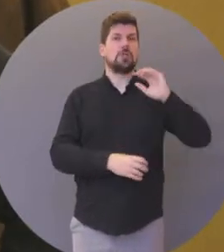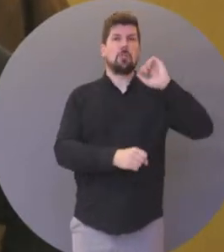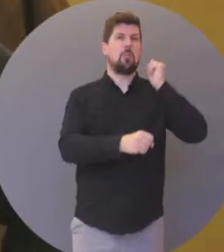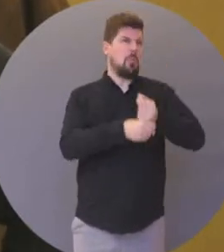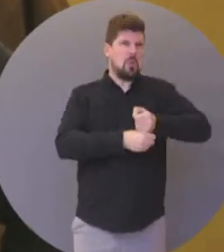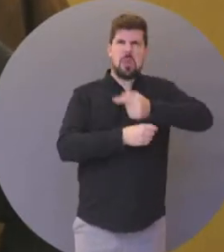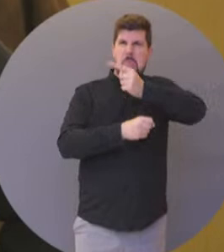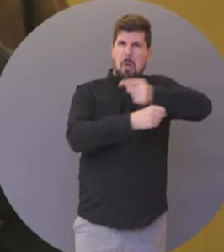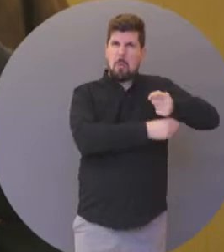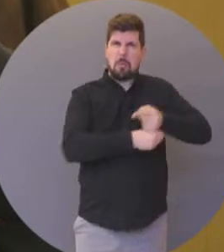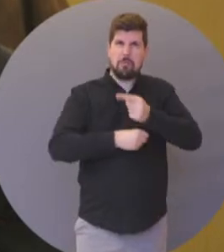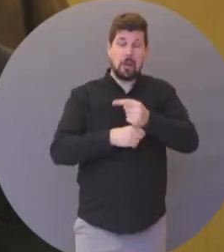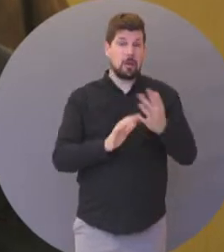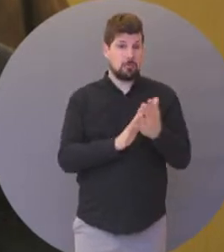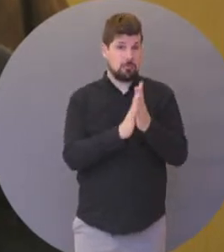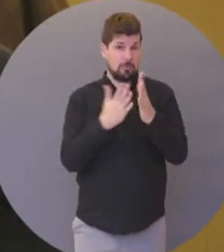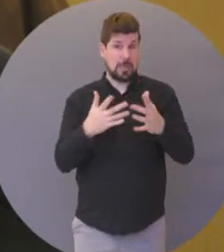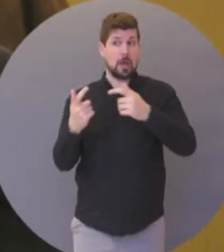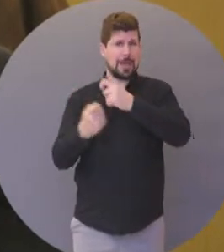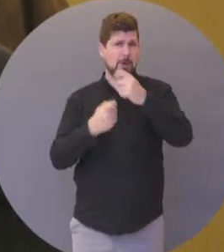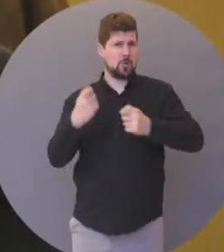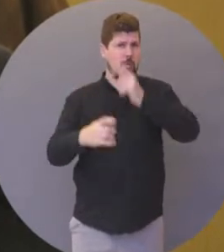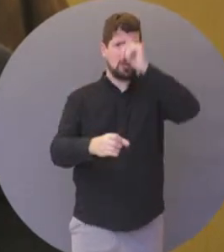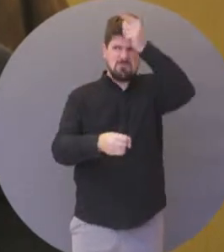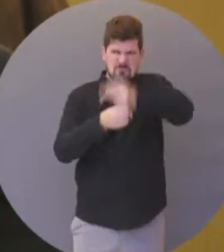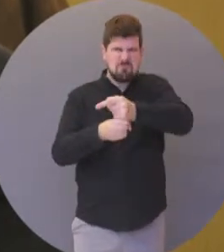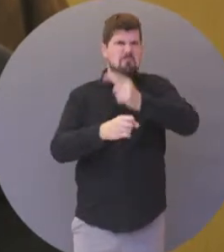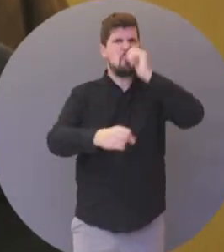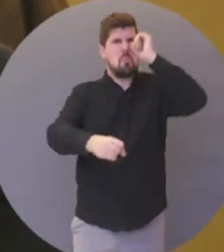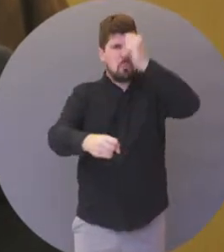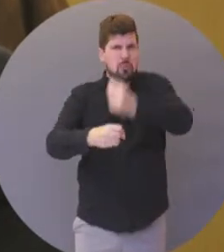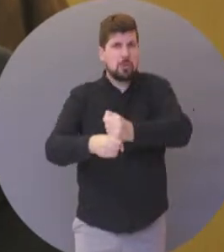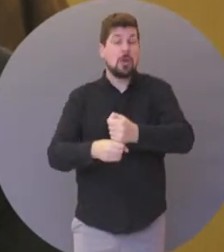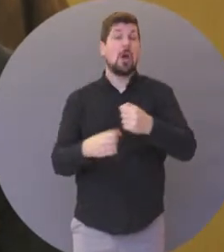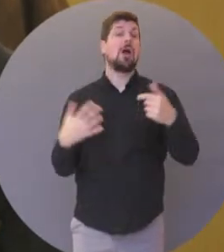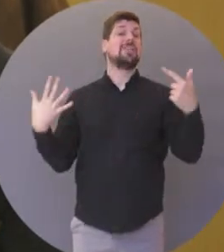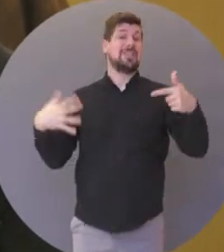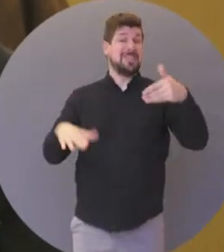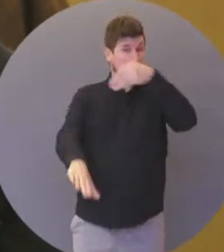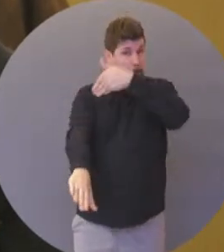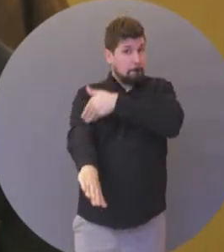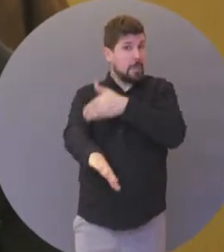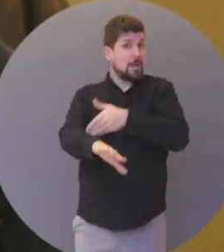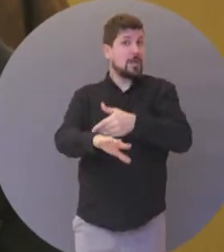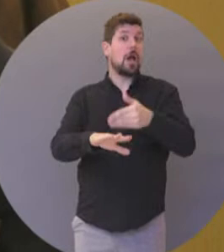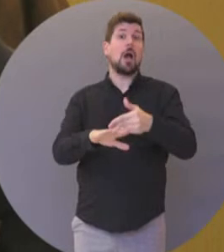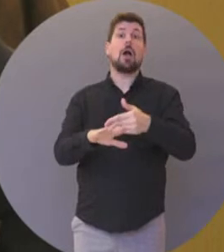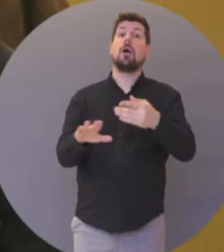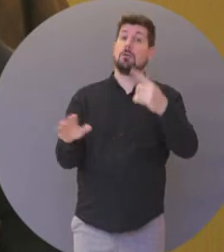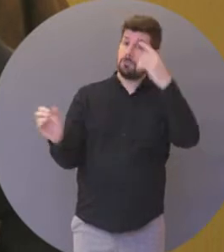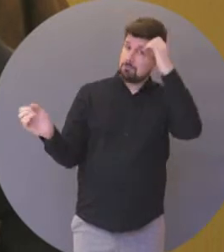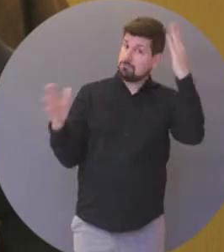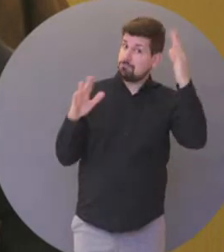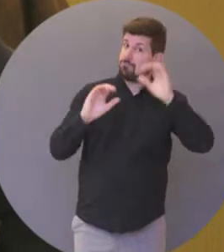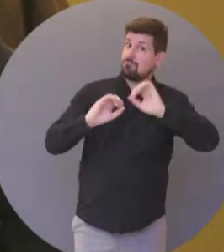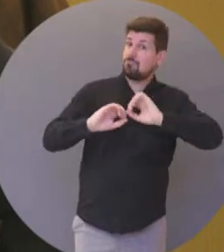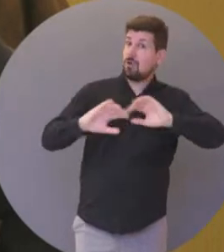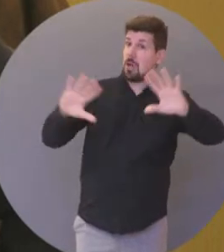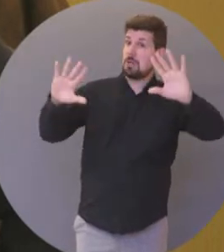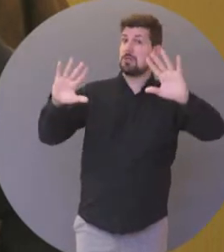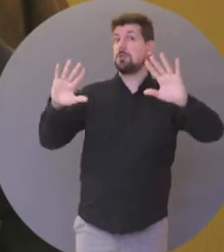a priori mais voilà 17 milliards bon je vous laisse tout à fait à vos réflexions